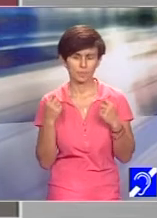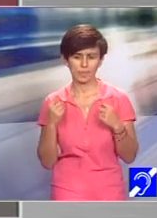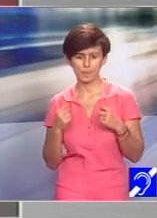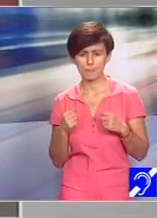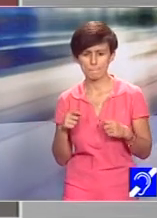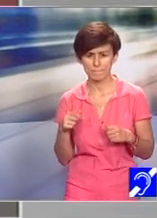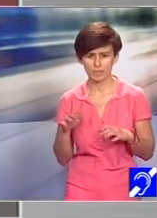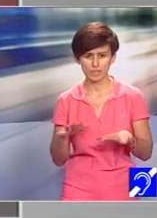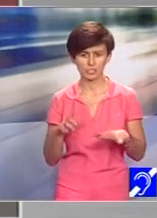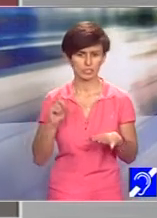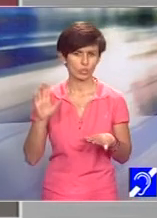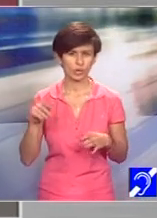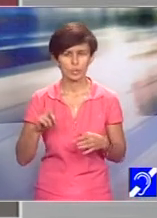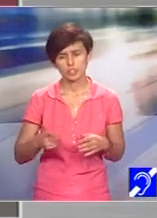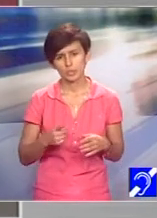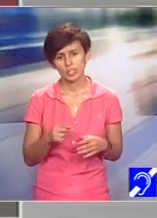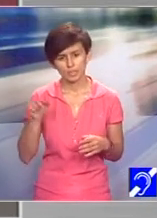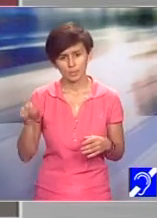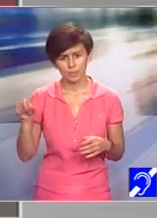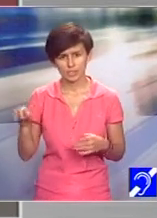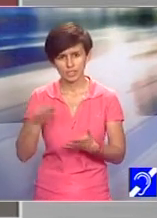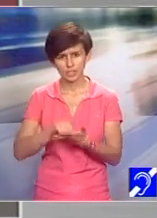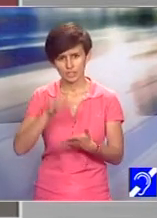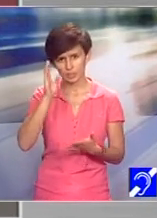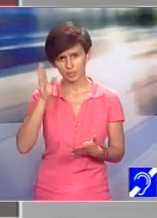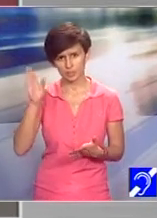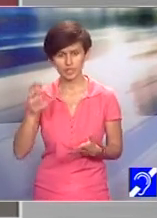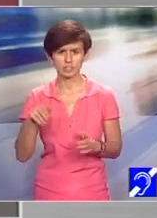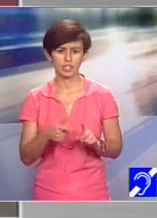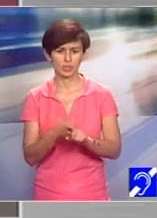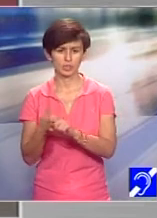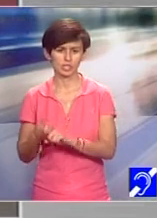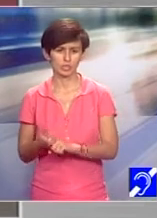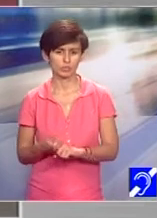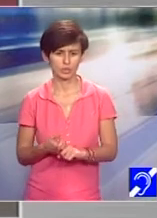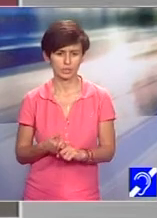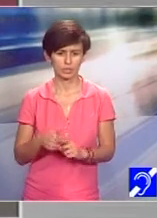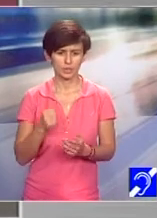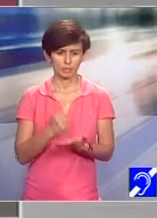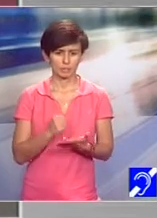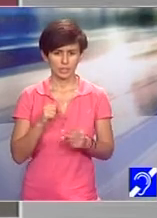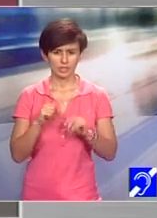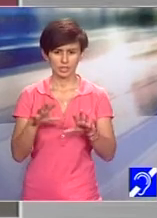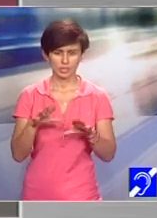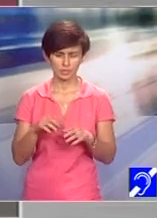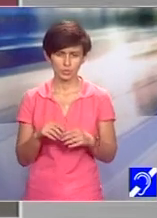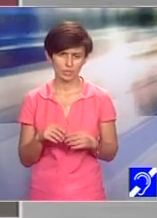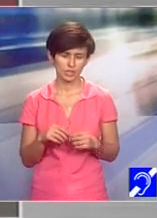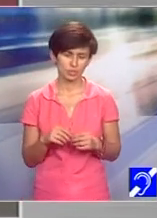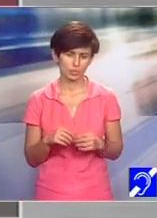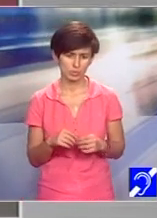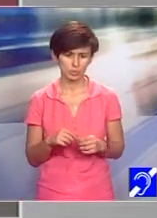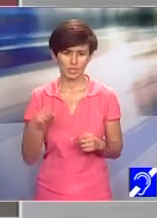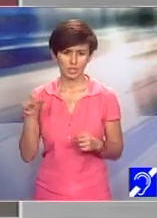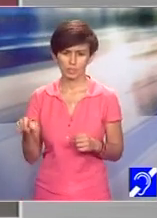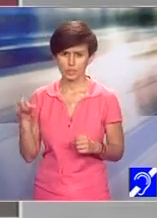nu au posibilitatea cei de la bibliotecă să aibă conexiuni cu editorii, cu editurile, cu